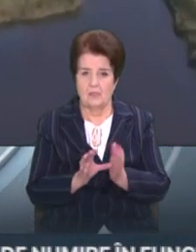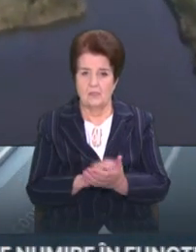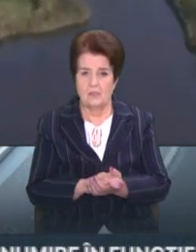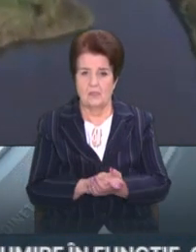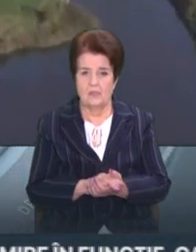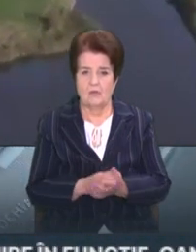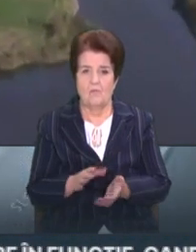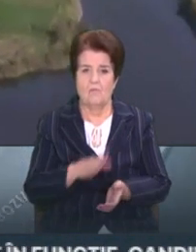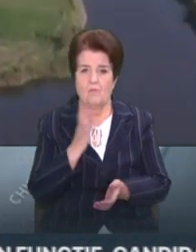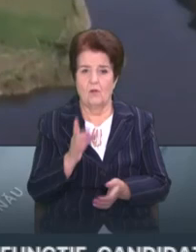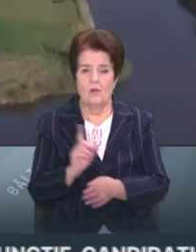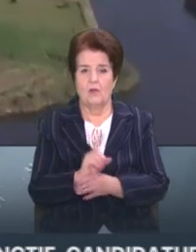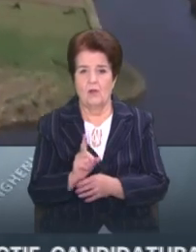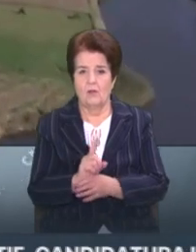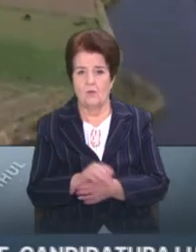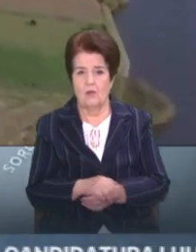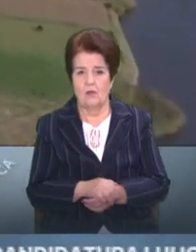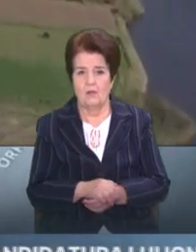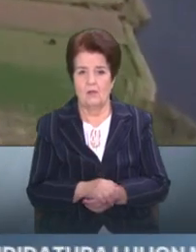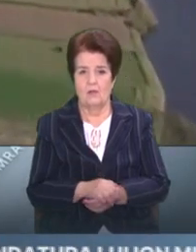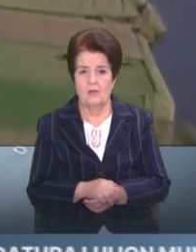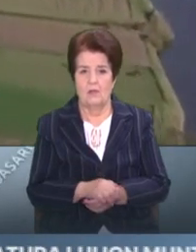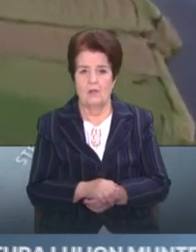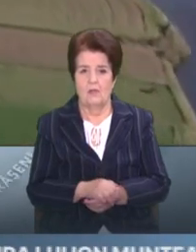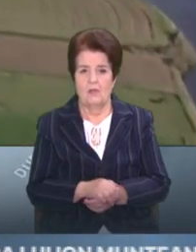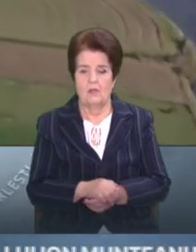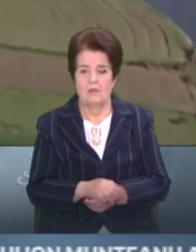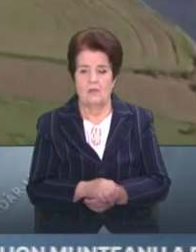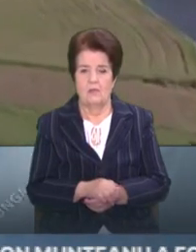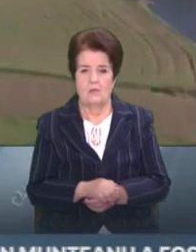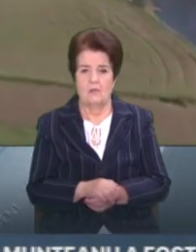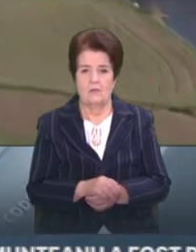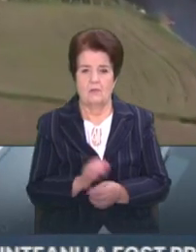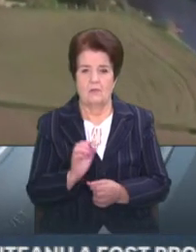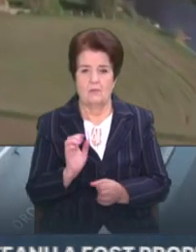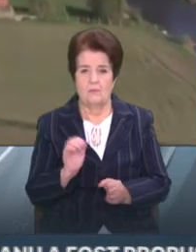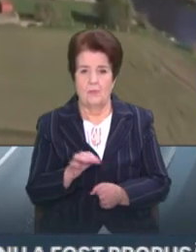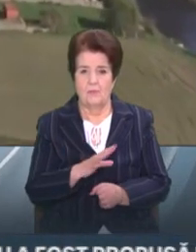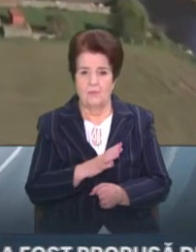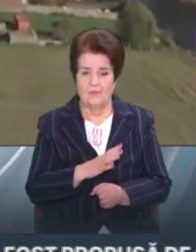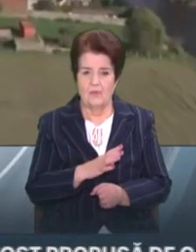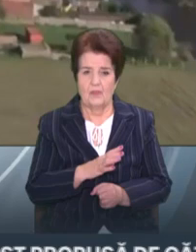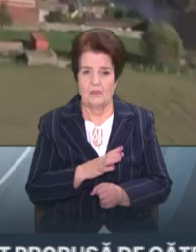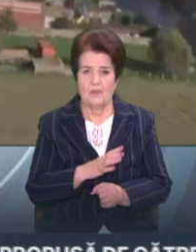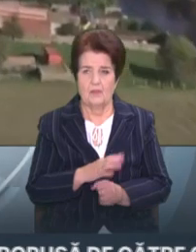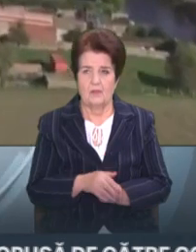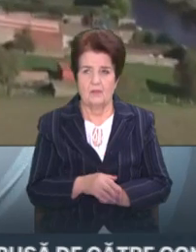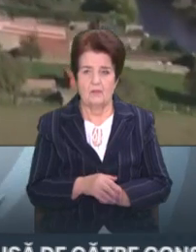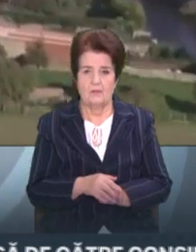vor evolua lucrurile, urmează să fie ajustate sau să fie luate deciziile corespunzătoare în ceea ce